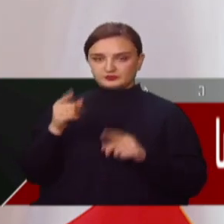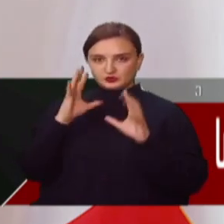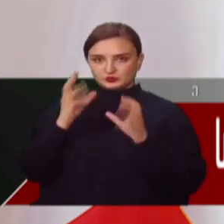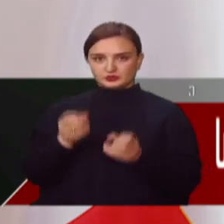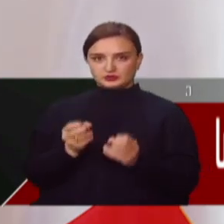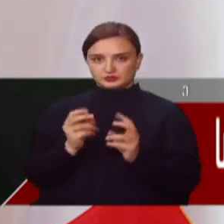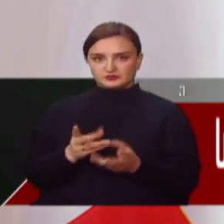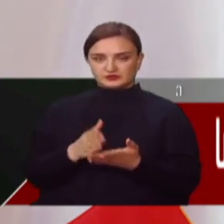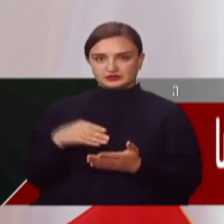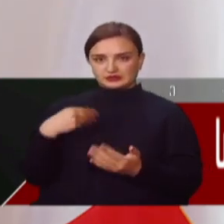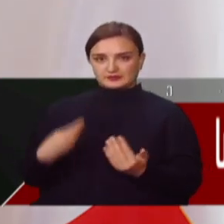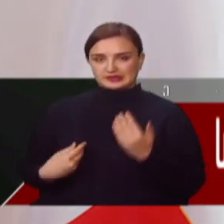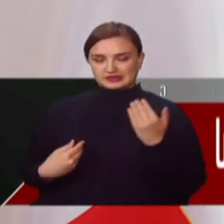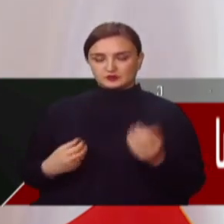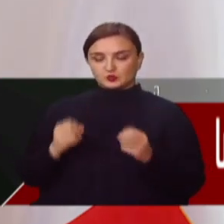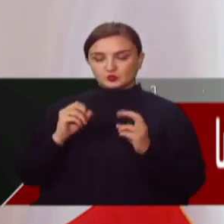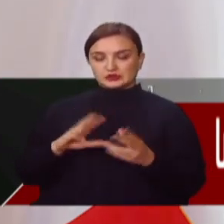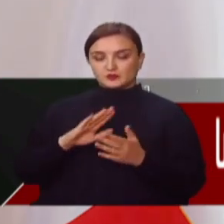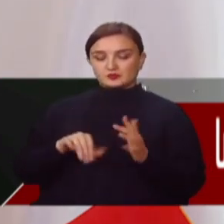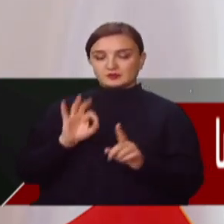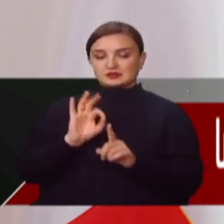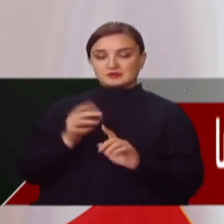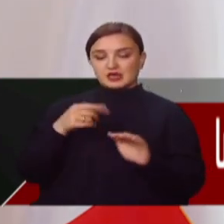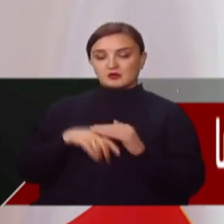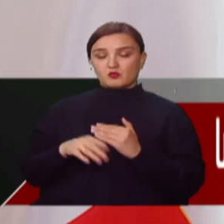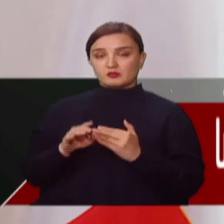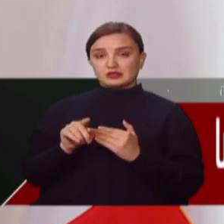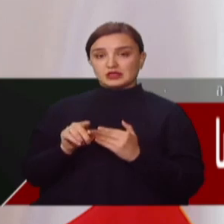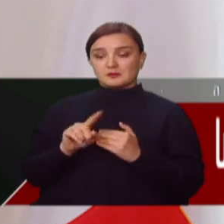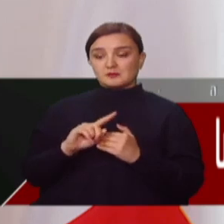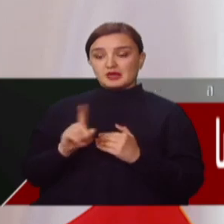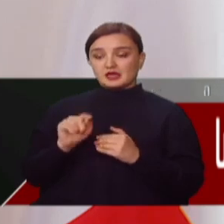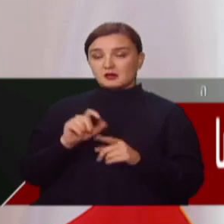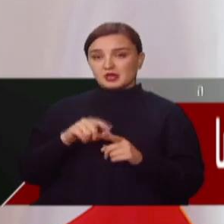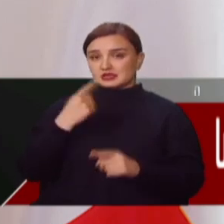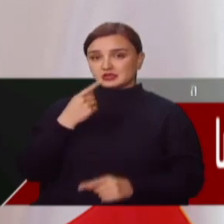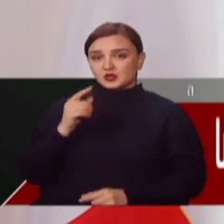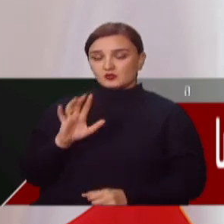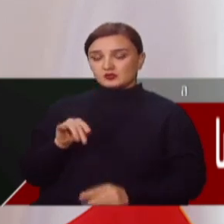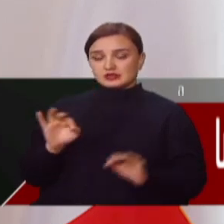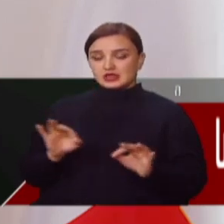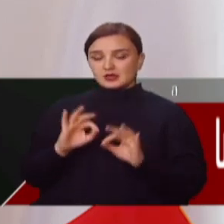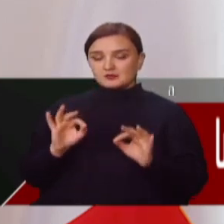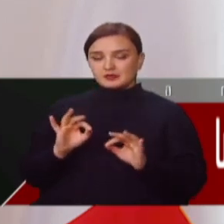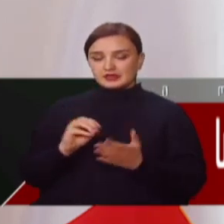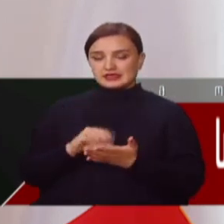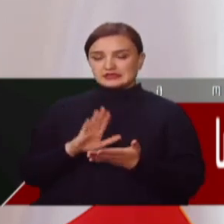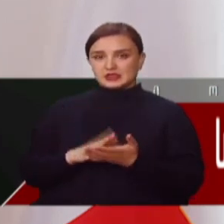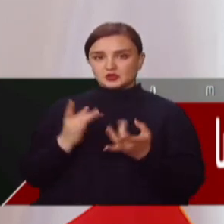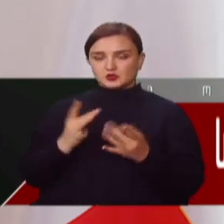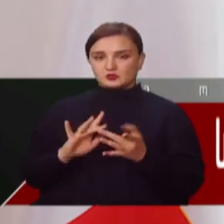გამოწვევას საფრანგეთისთვის. და უსაფრთხოების მიზნებიდან გამომდინარე, კი ბატონო, მაგრამ იქ ხო არსაუბრობენ, ეს არაფერი არ არის, უბრალოდ რეგისტრაცია